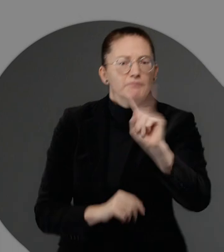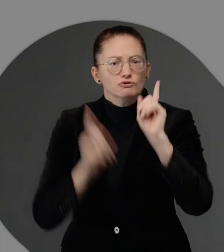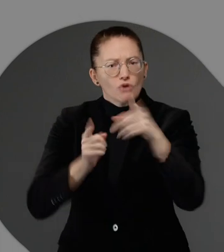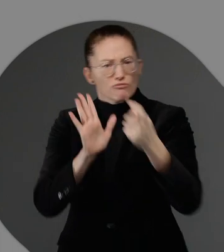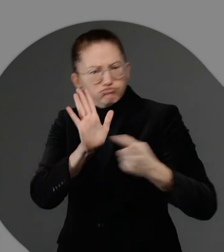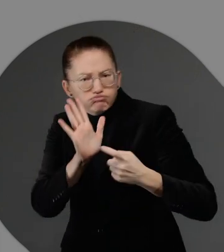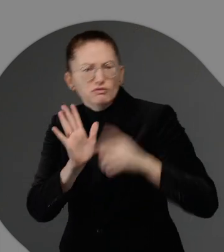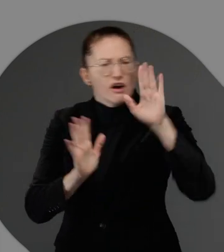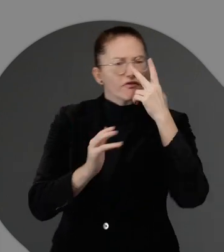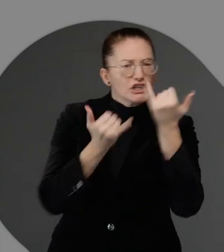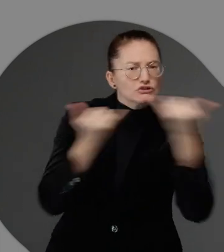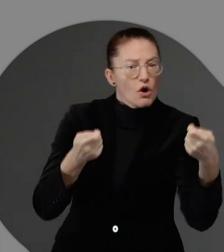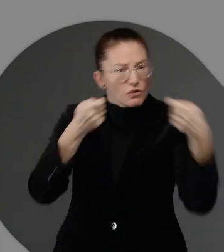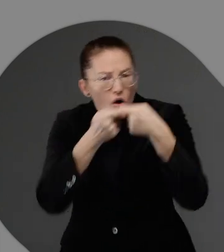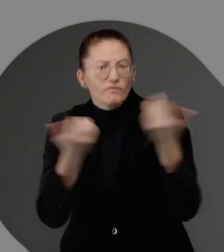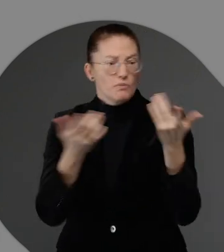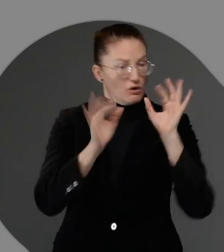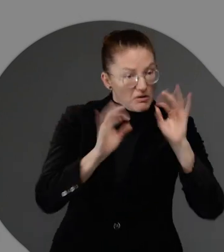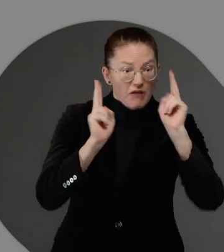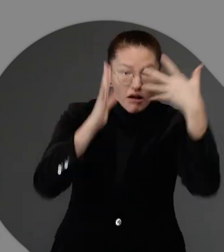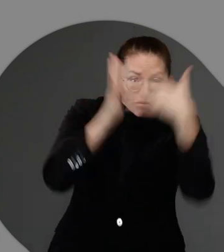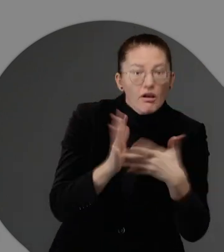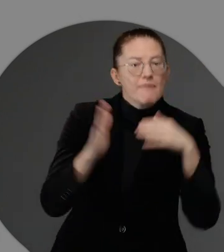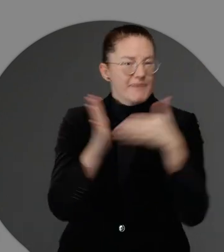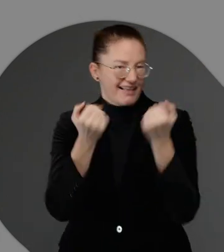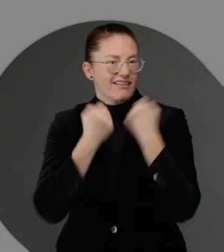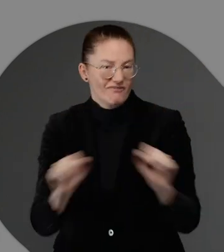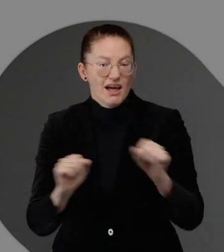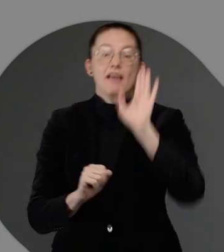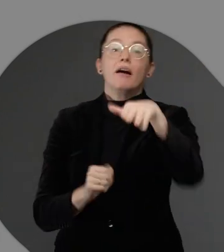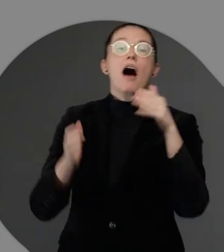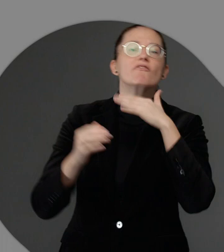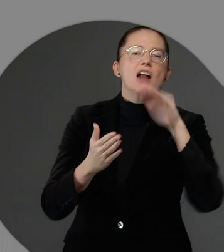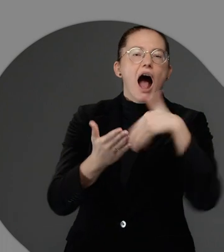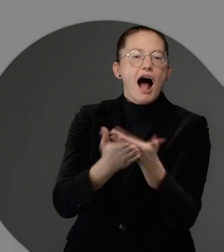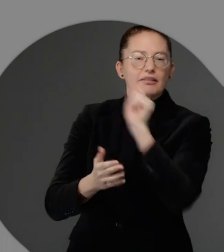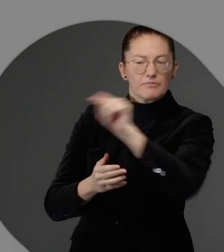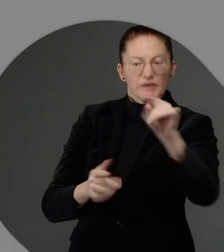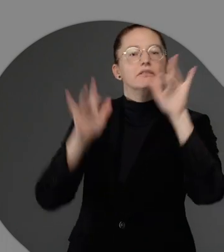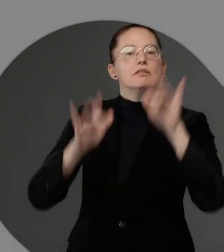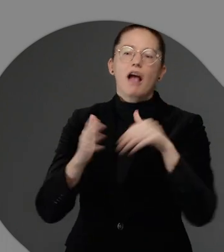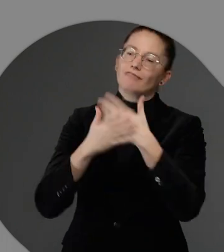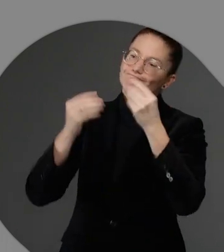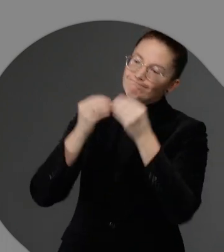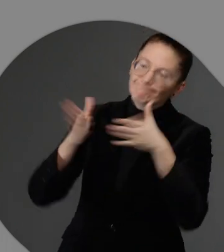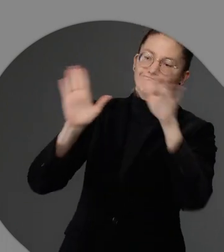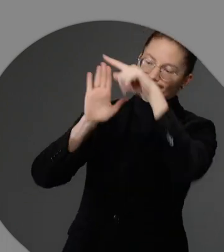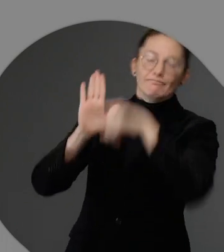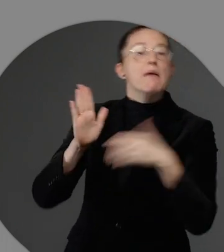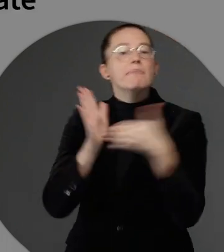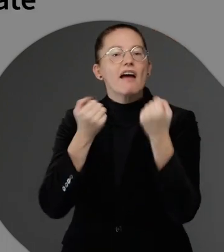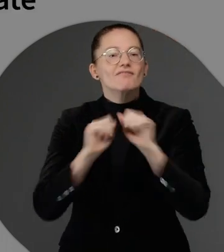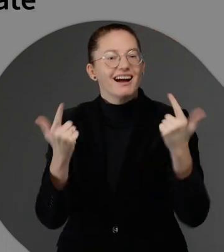Konformität oder überprüfen Sie die Zugänglichkeit selbst. Viele Anbieter veröffentlichen Barrierefreiheitserklärungen